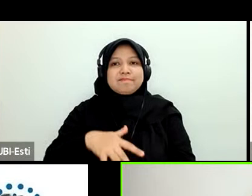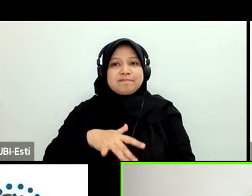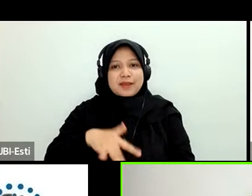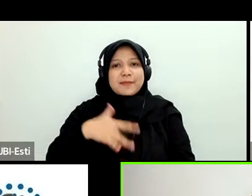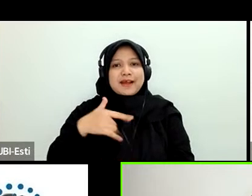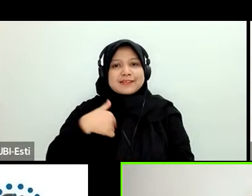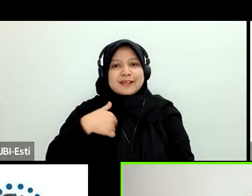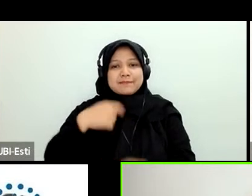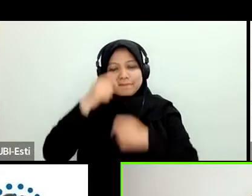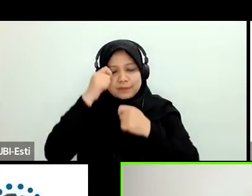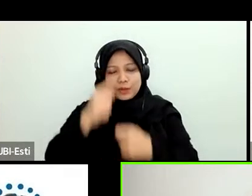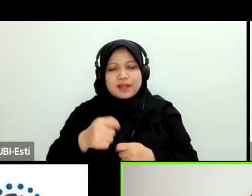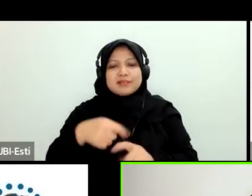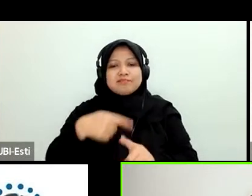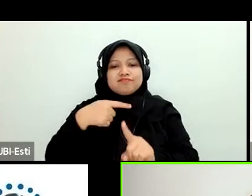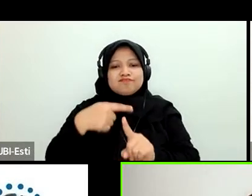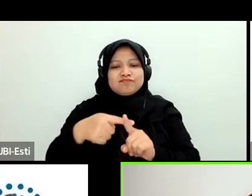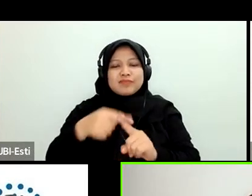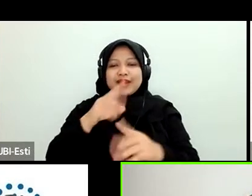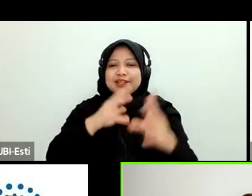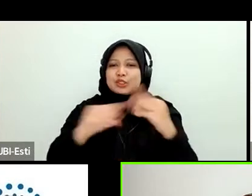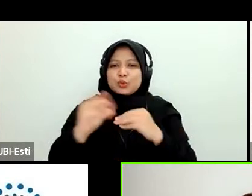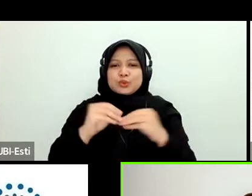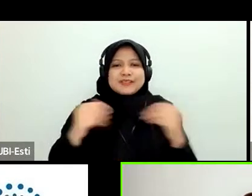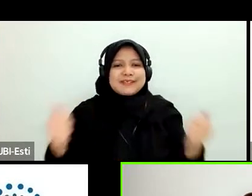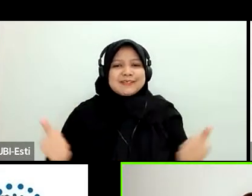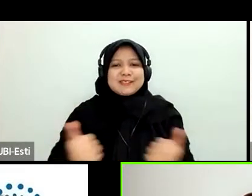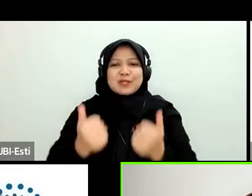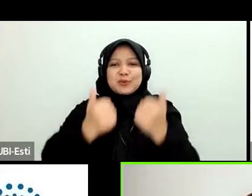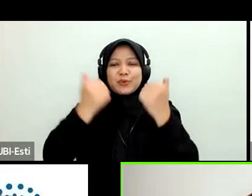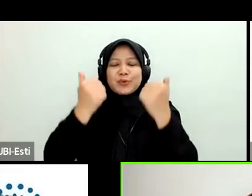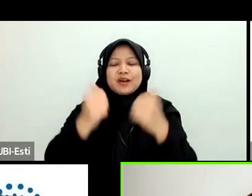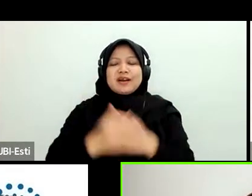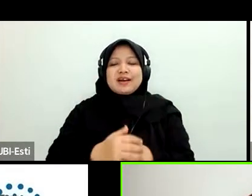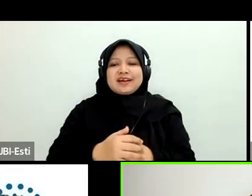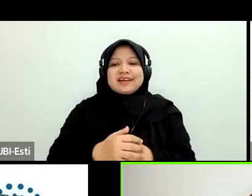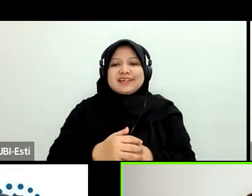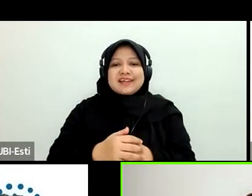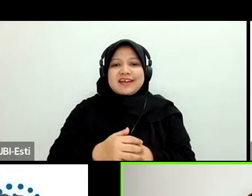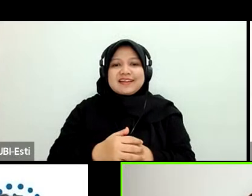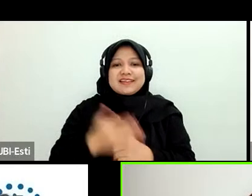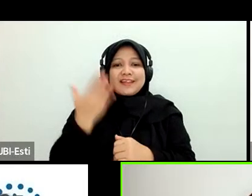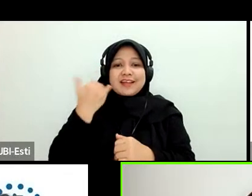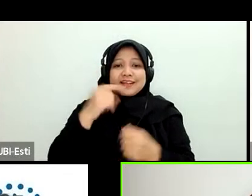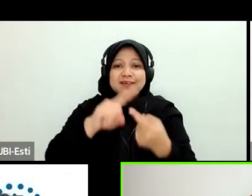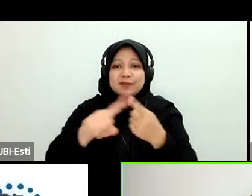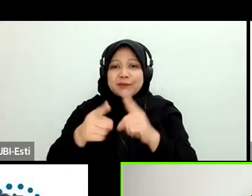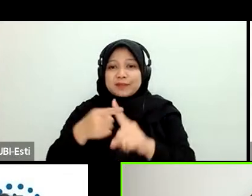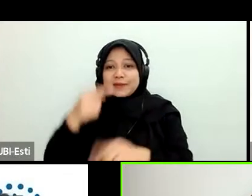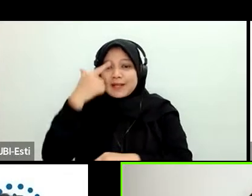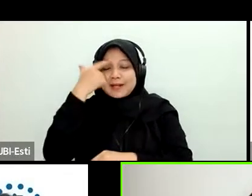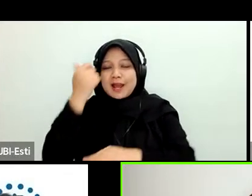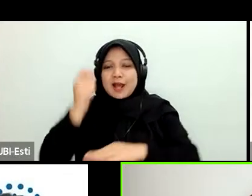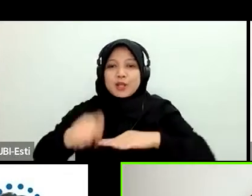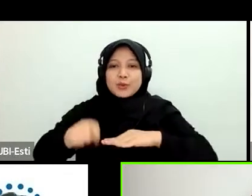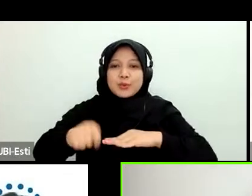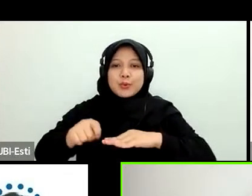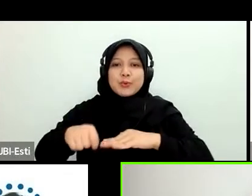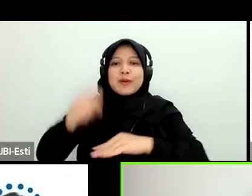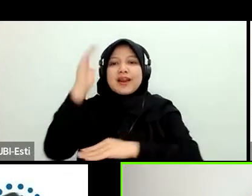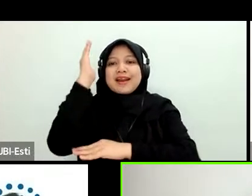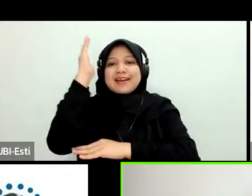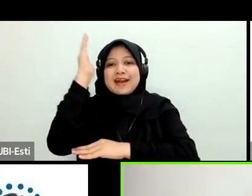sangat menikmati diskusi seru Aini dan belajar banyak dari teman-teman dari rekan-rekan pakar hukum narasumber dan